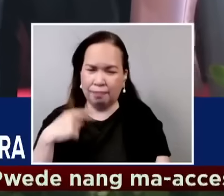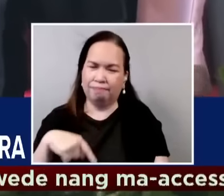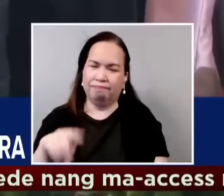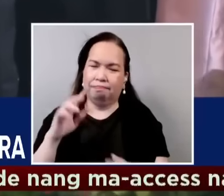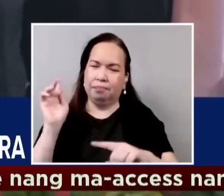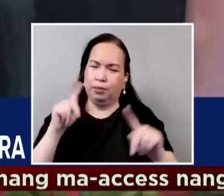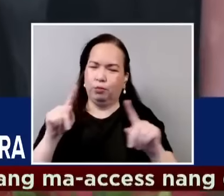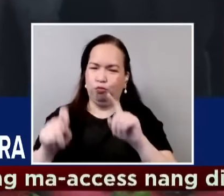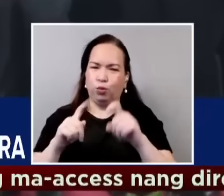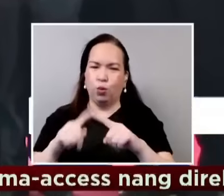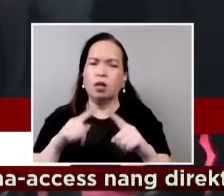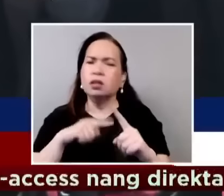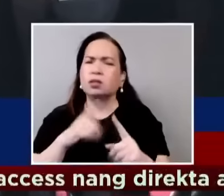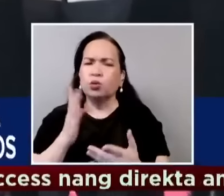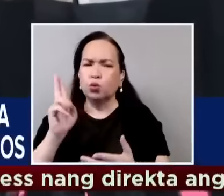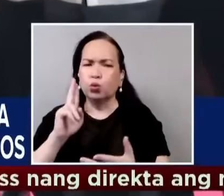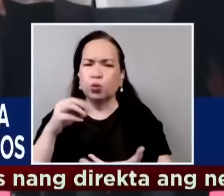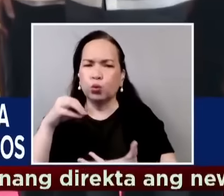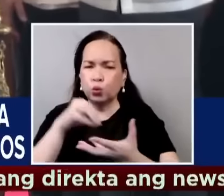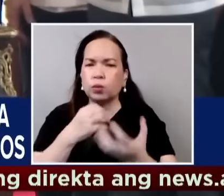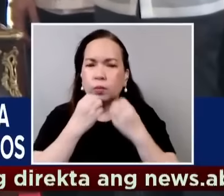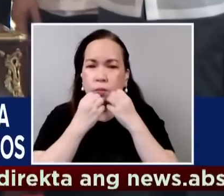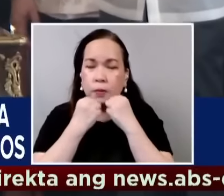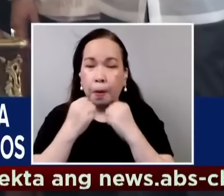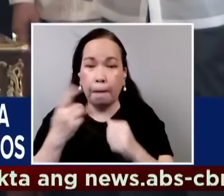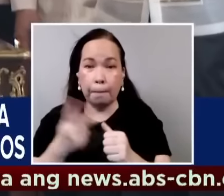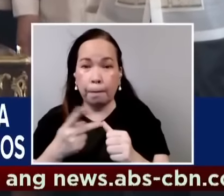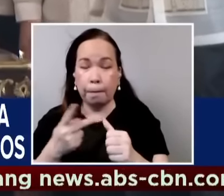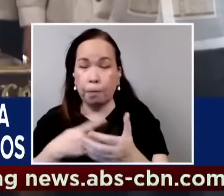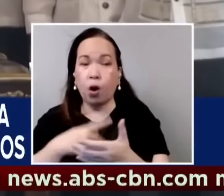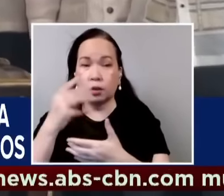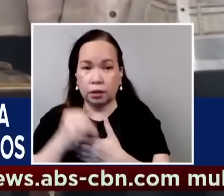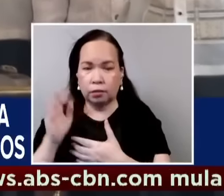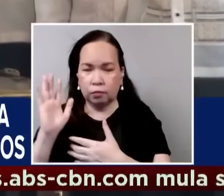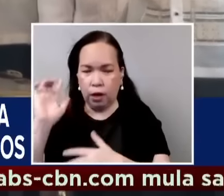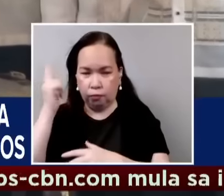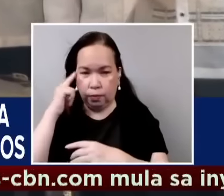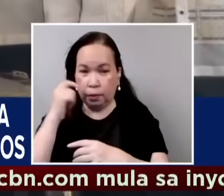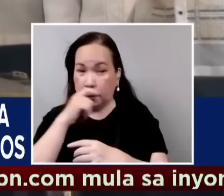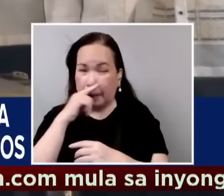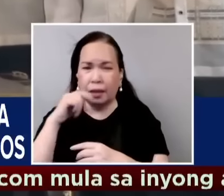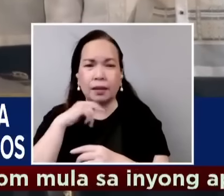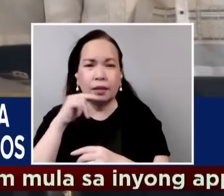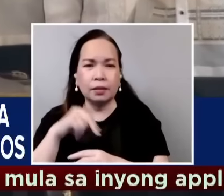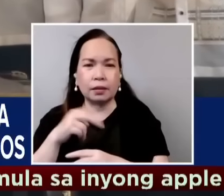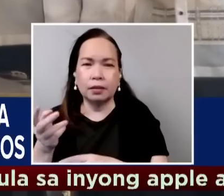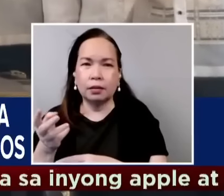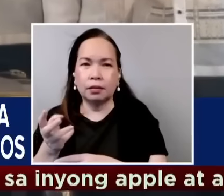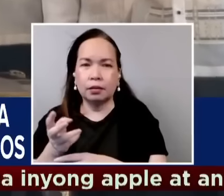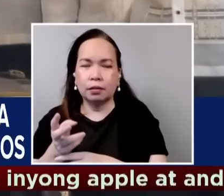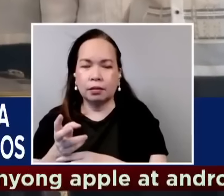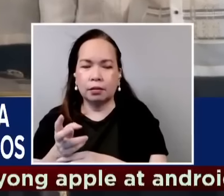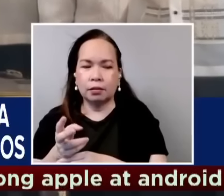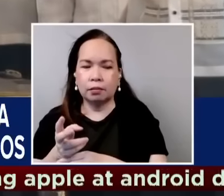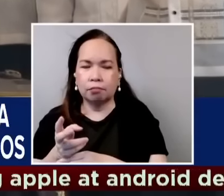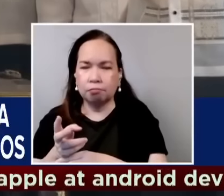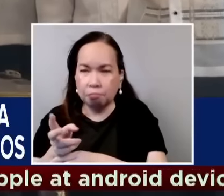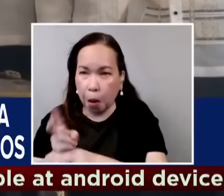strategic financing ang mga priority projects na ito ng kanyang administrasyon nang hindi na kailangan dumepende ang bansa